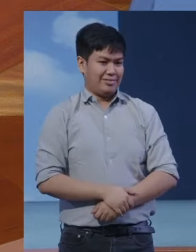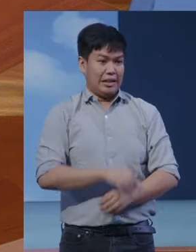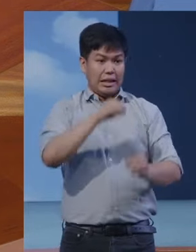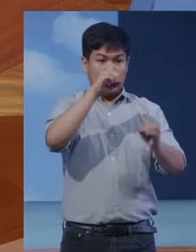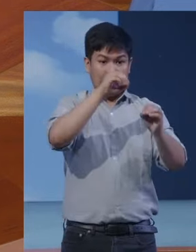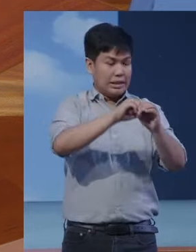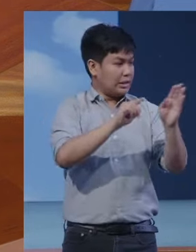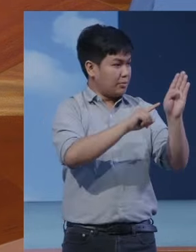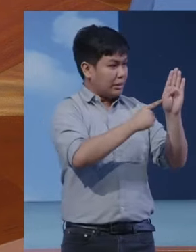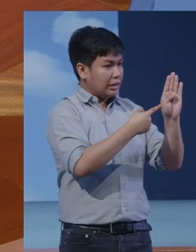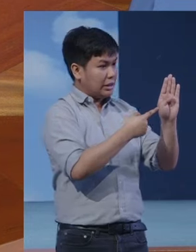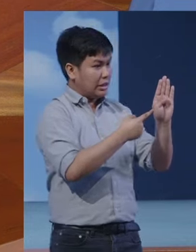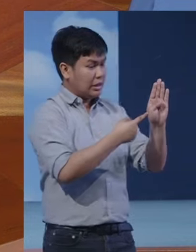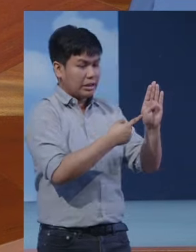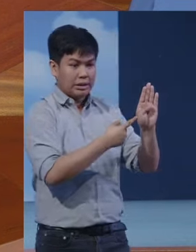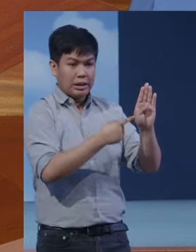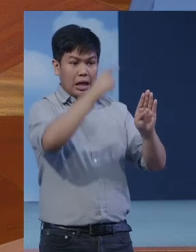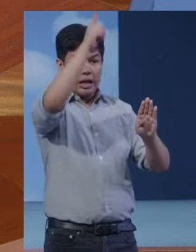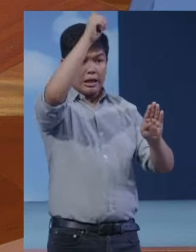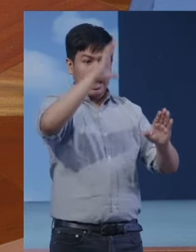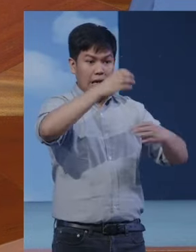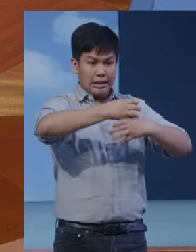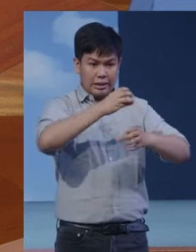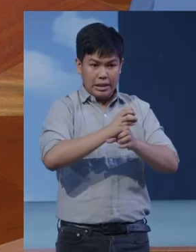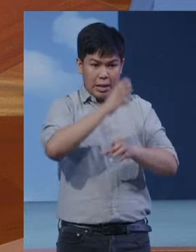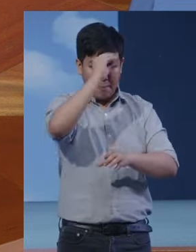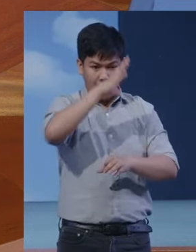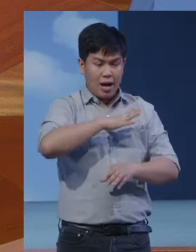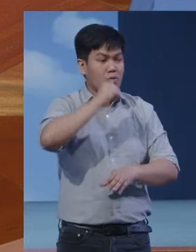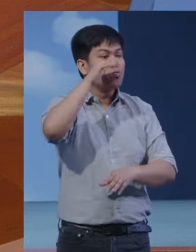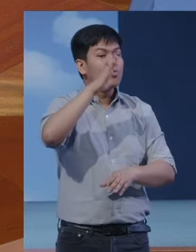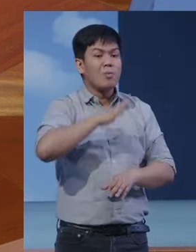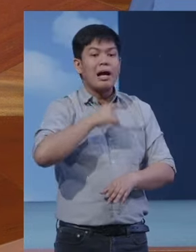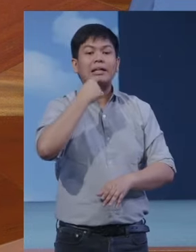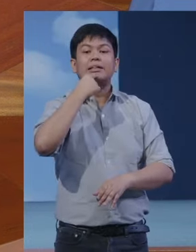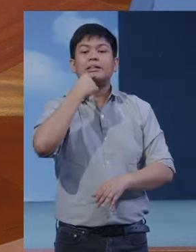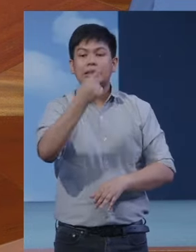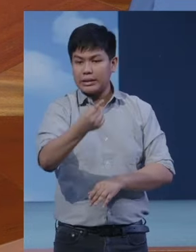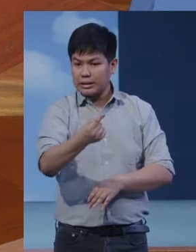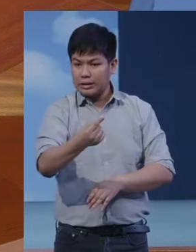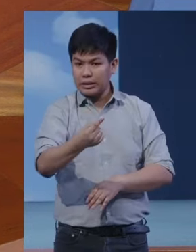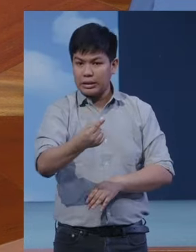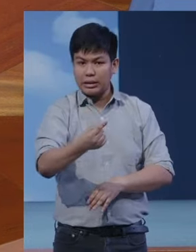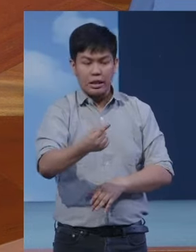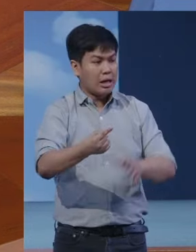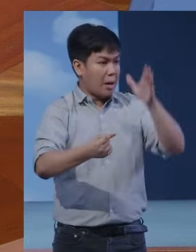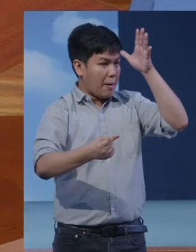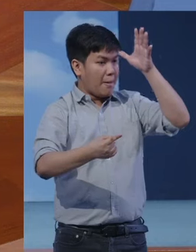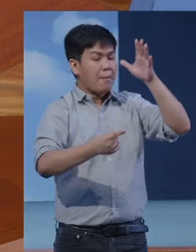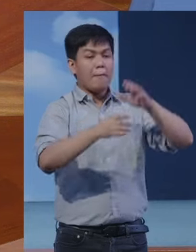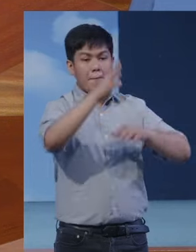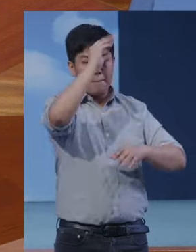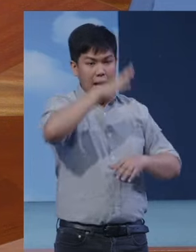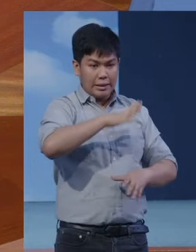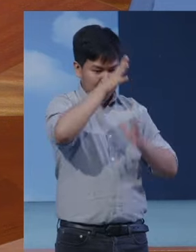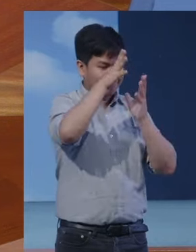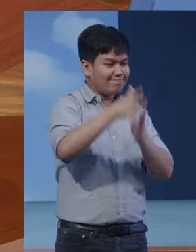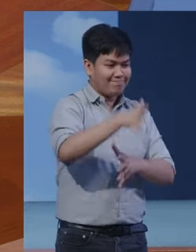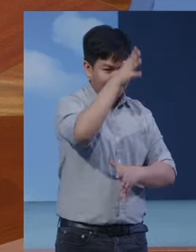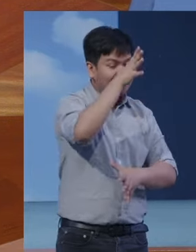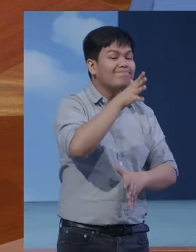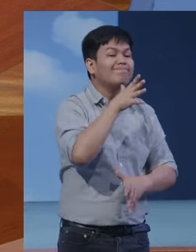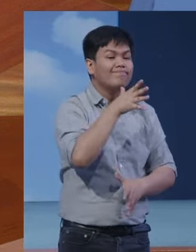beginning the one Who created man and woman said there for a man should leave His Father and his mother